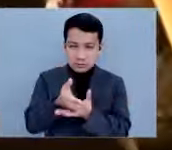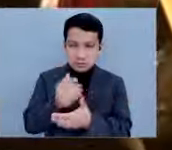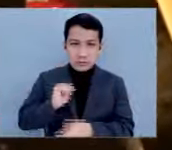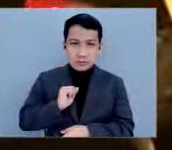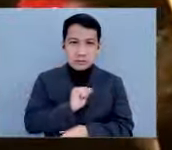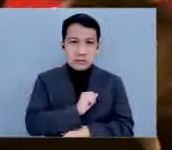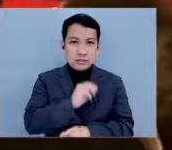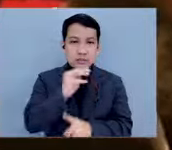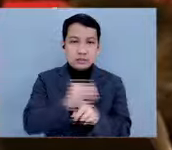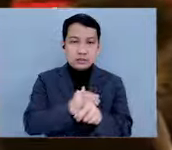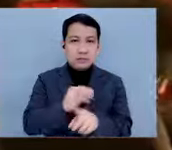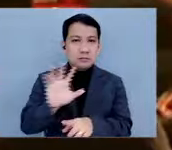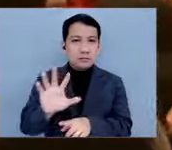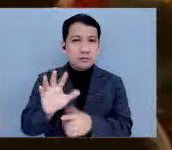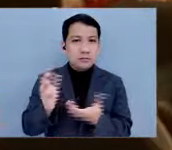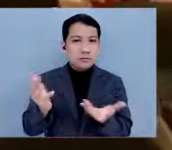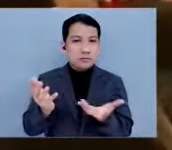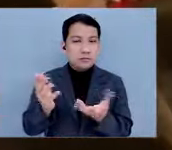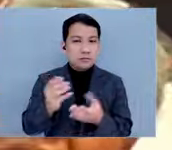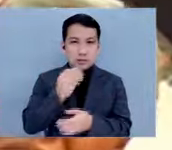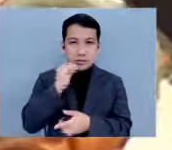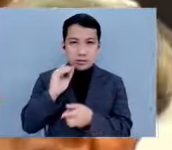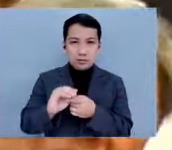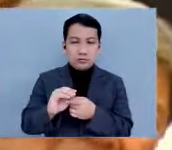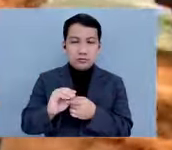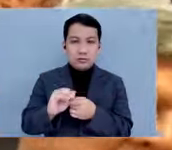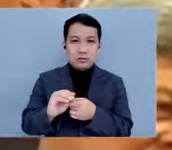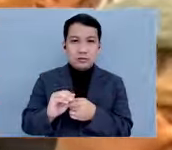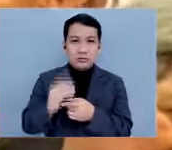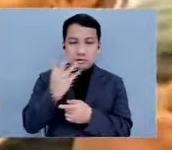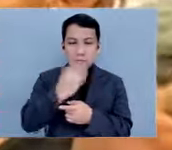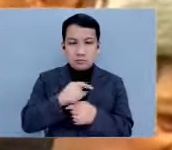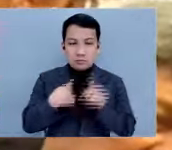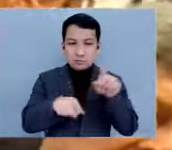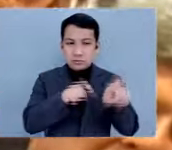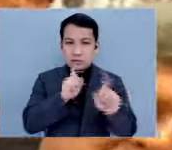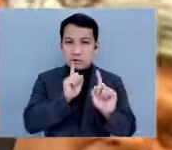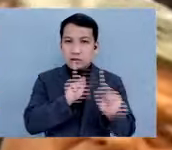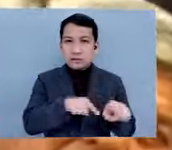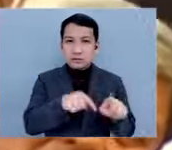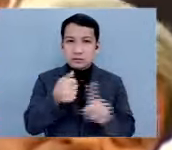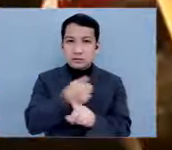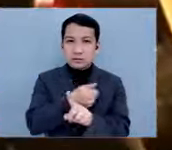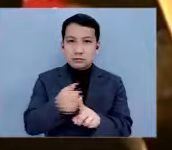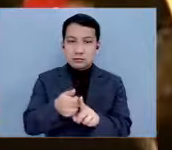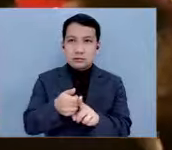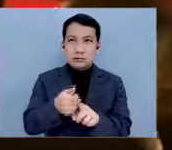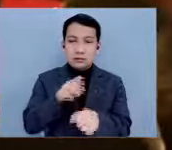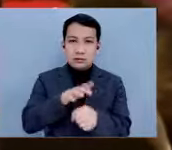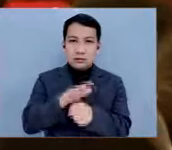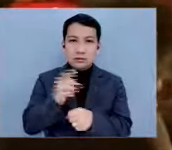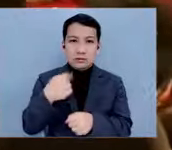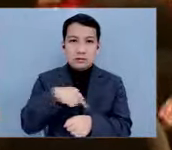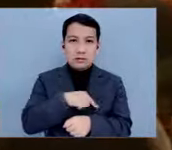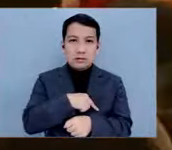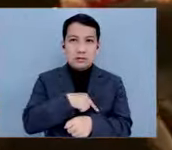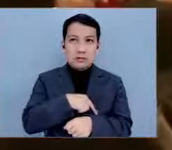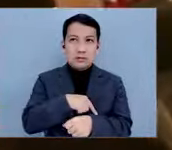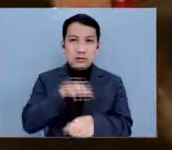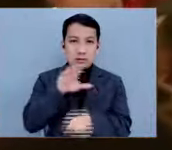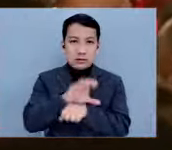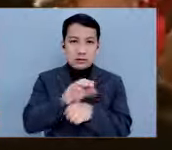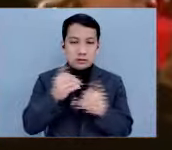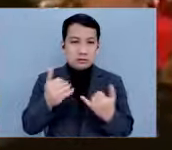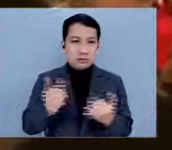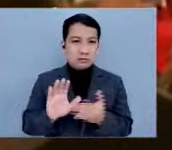5 kung saan pinasabpina na siya para sagutin ang mga aligasyon ng pang-aabuso, panggagahasa at sa pilitang pagkatrabaho umano ng kanilang